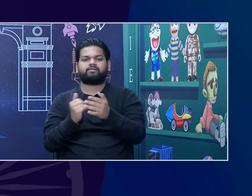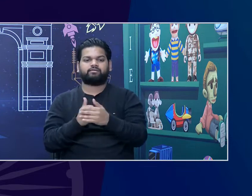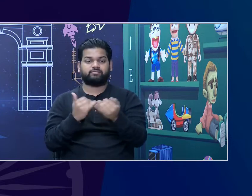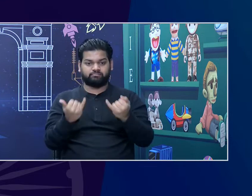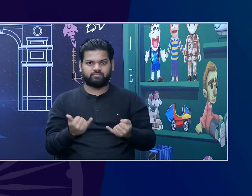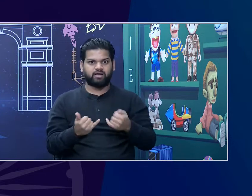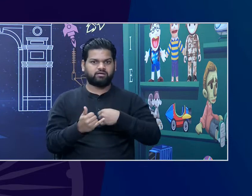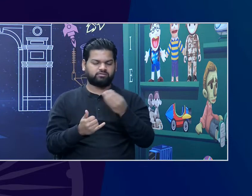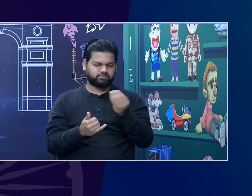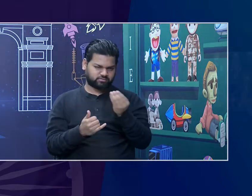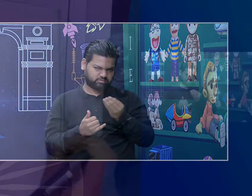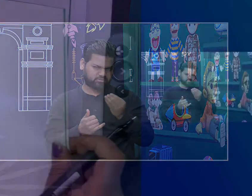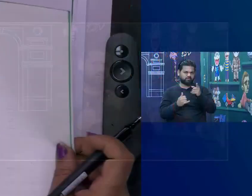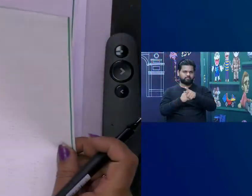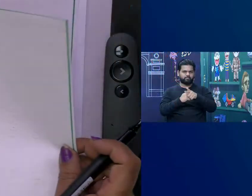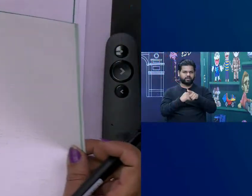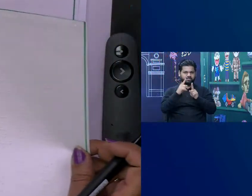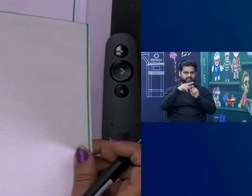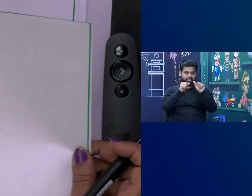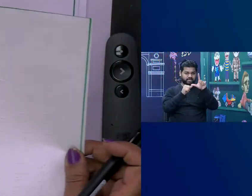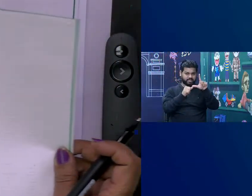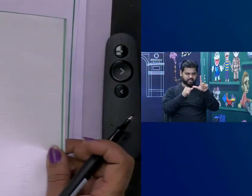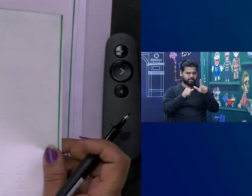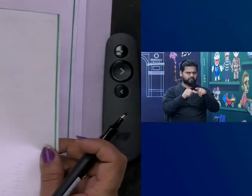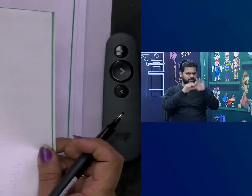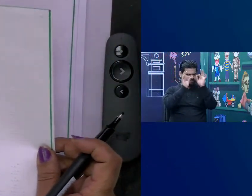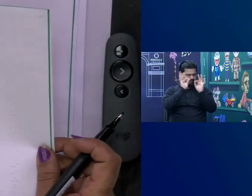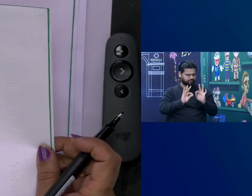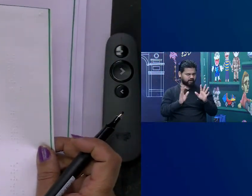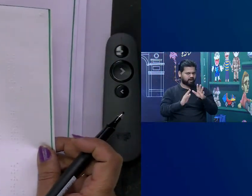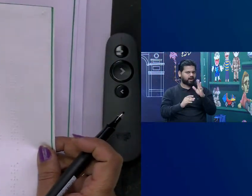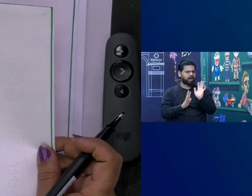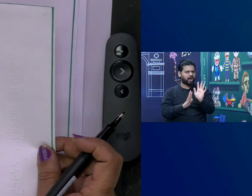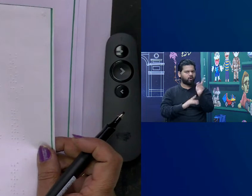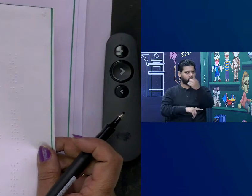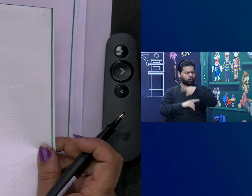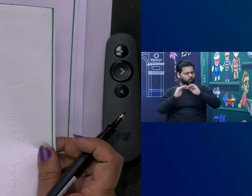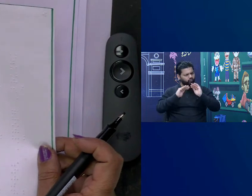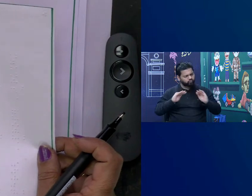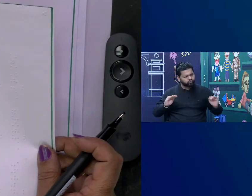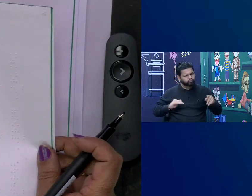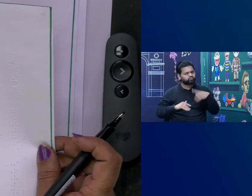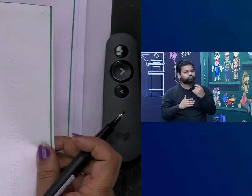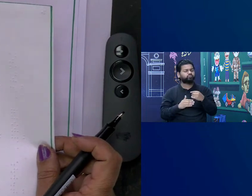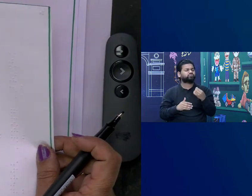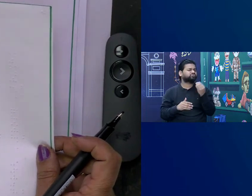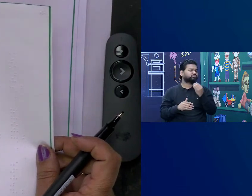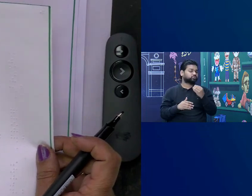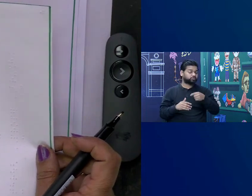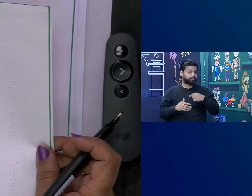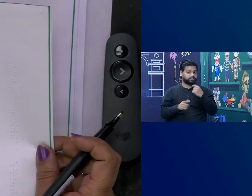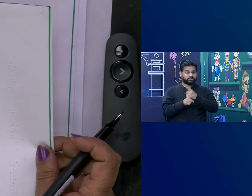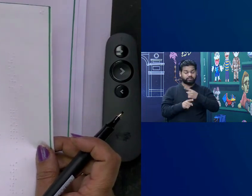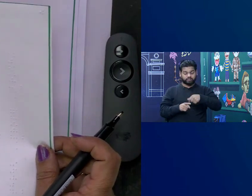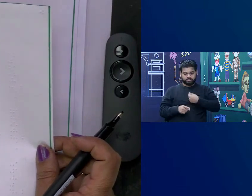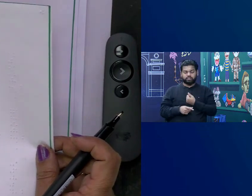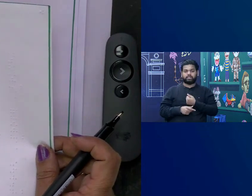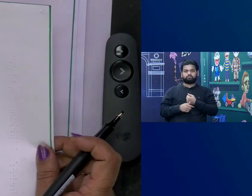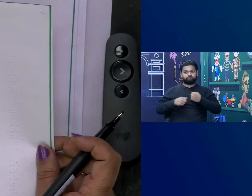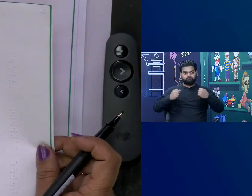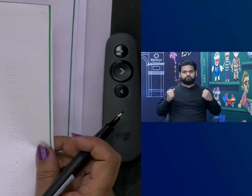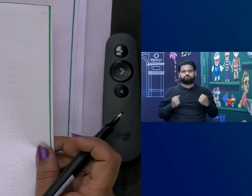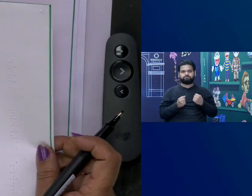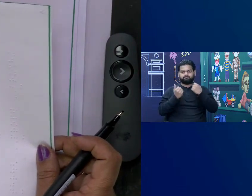है बच्चों के लिए ब्रेल स्क्रिप्ट में. इस तरीके से अगर हम बच्चों के लिए थोड़ा सा प्रयास करें तो बच्चे शायद बहुत जल्दी